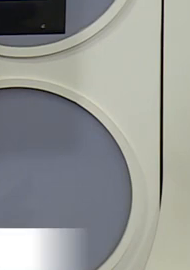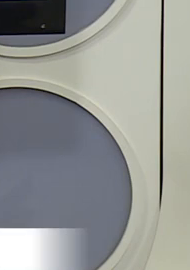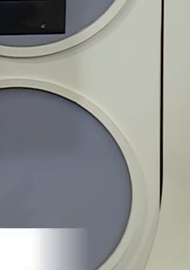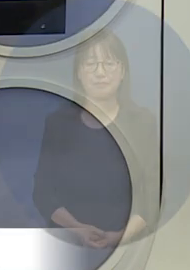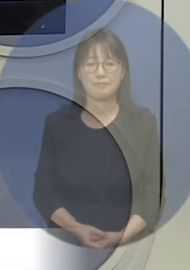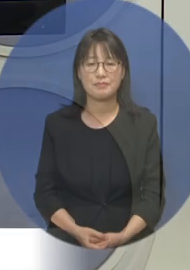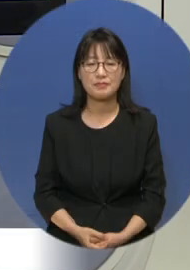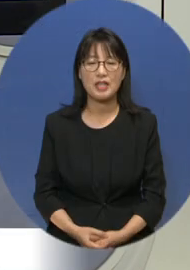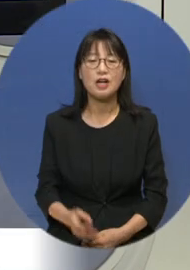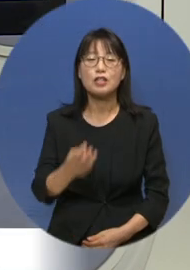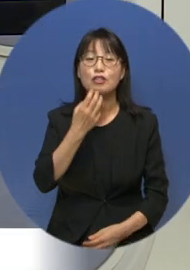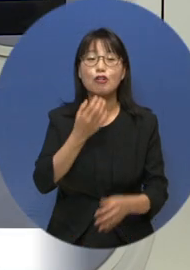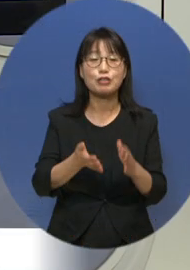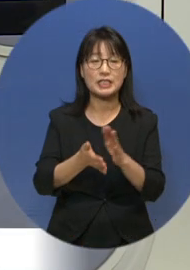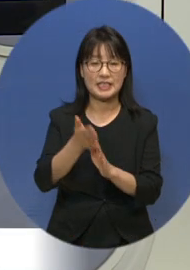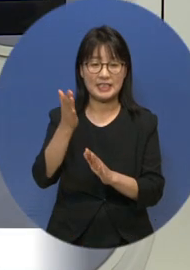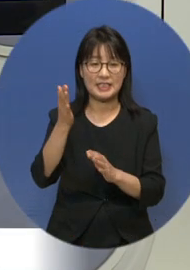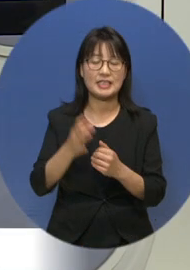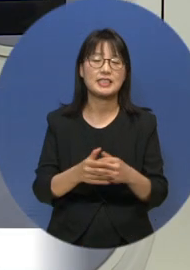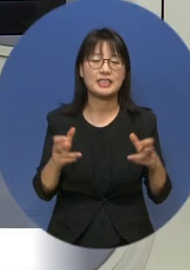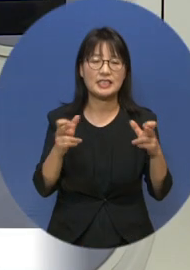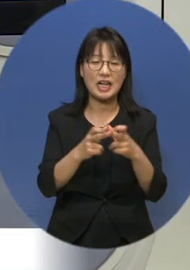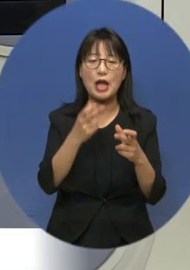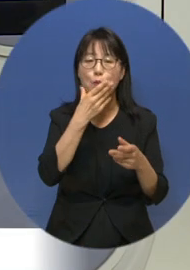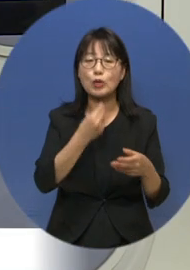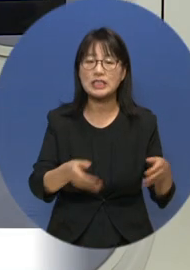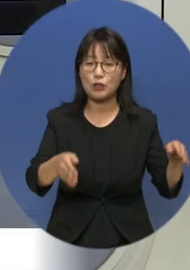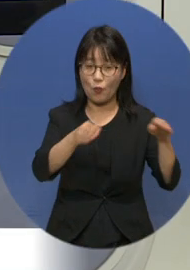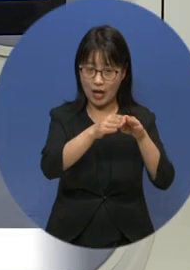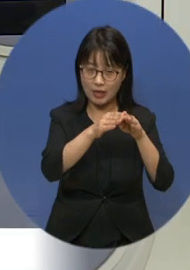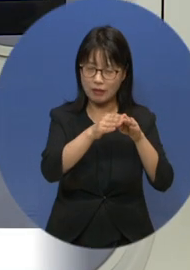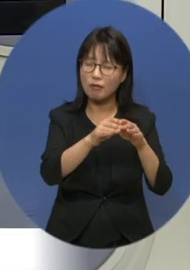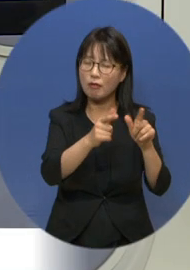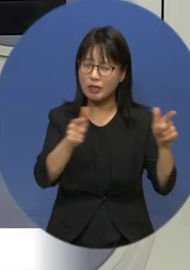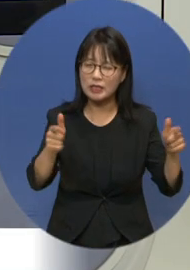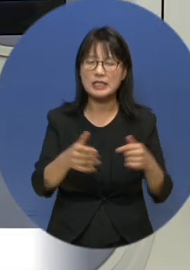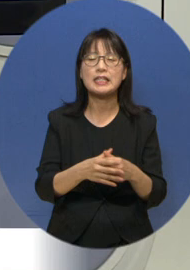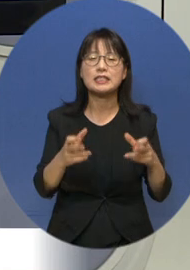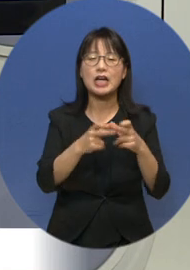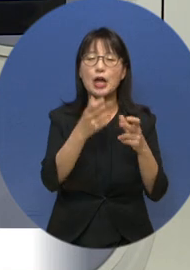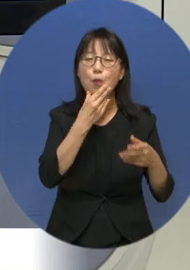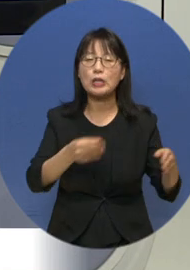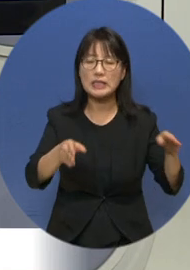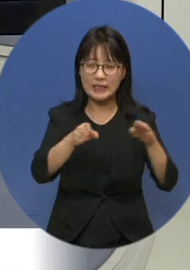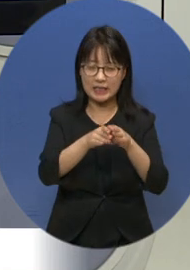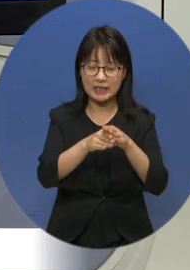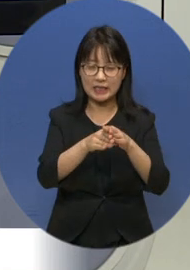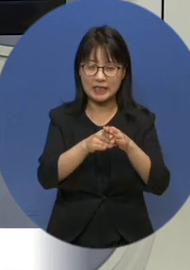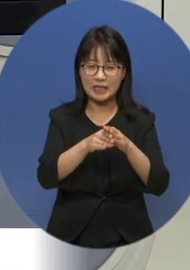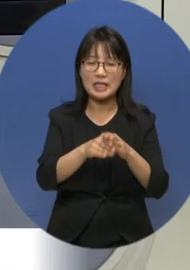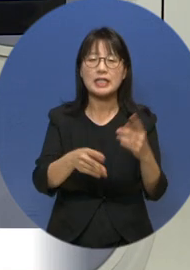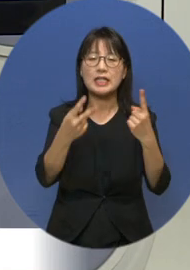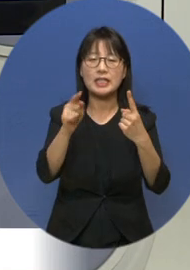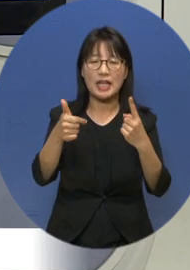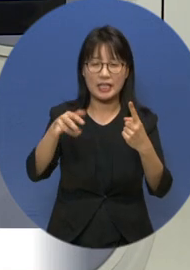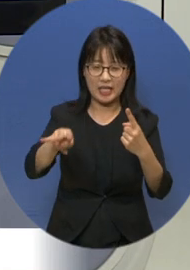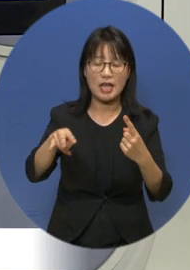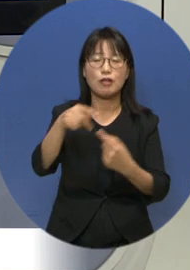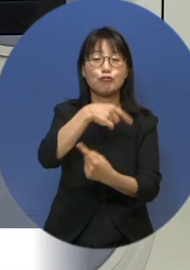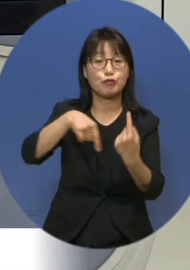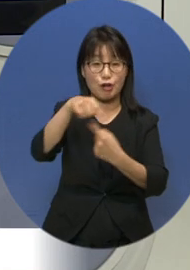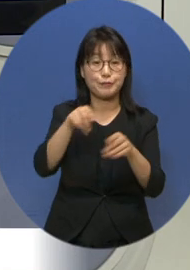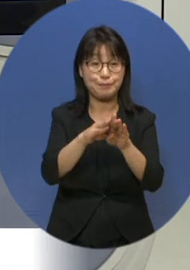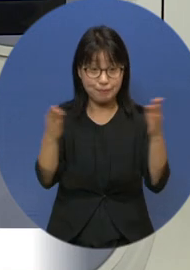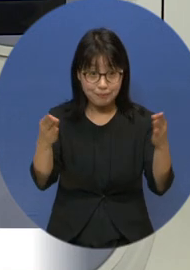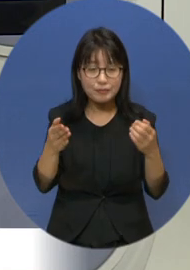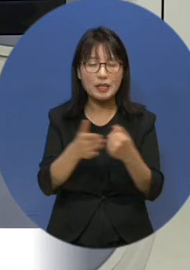지난달 20일부터 장애인복지관 등 장애인 복지시설에 대한 1단계 운영을 재개합니다 따라 시설물